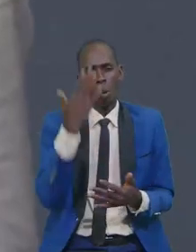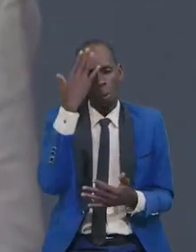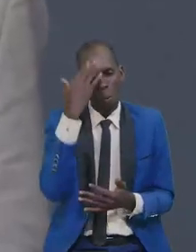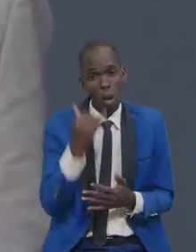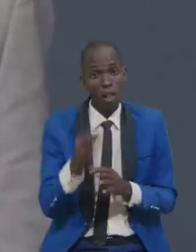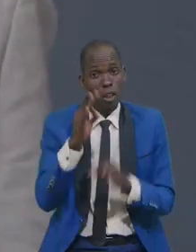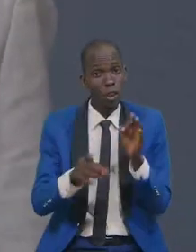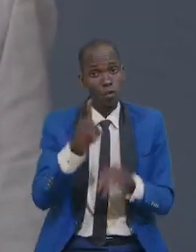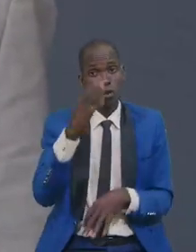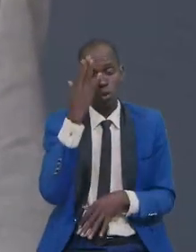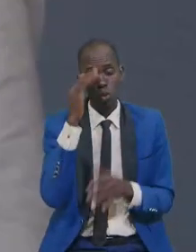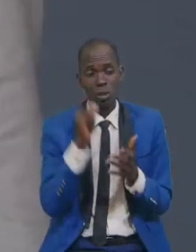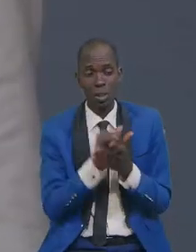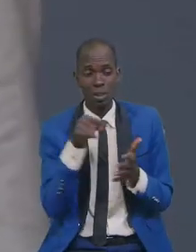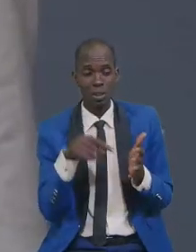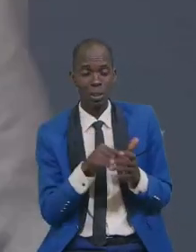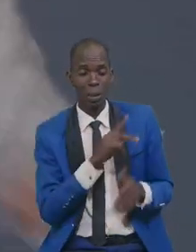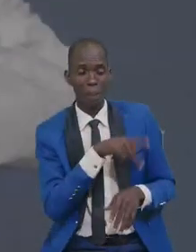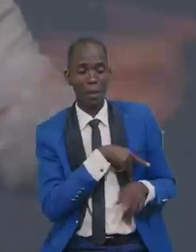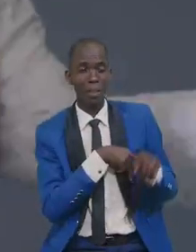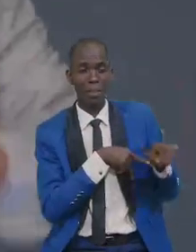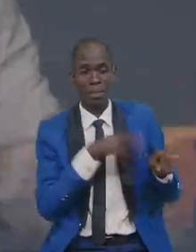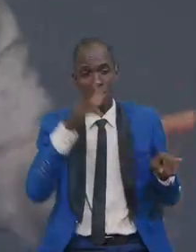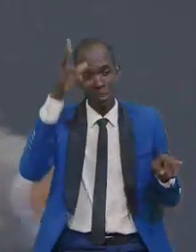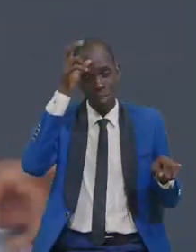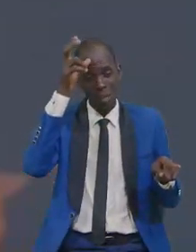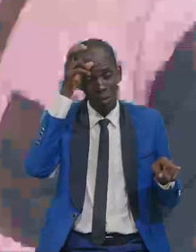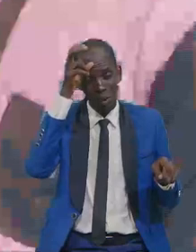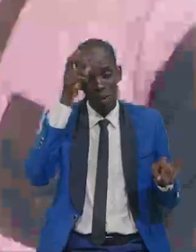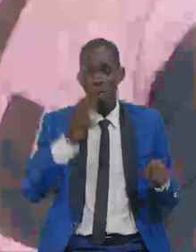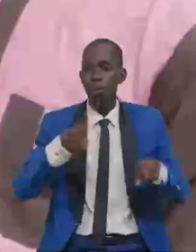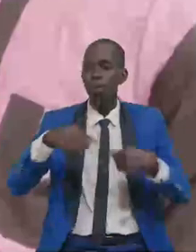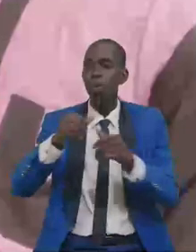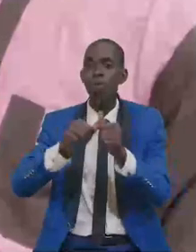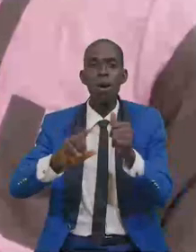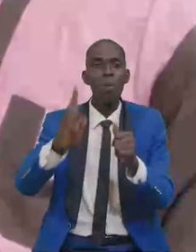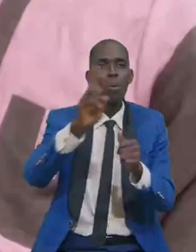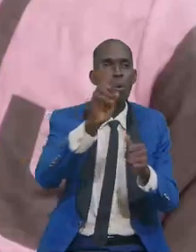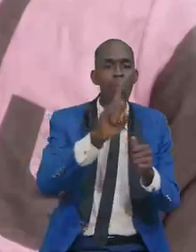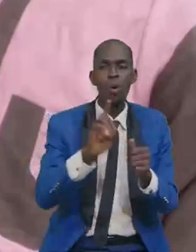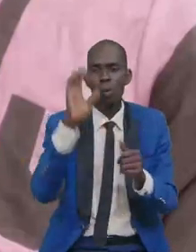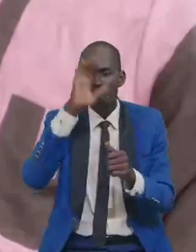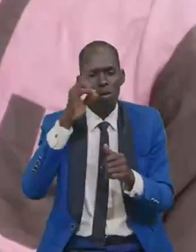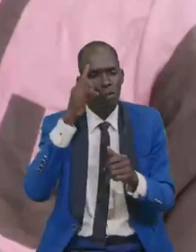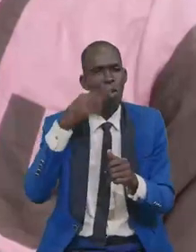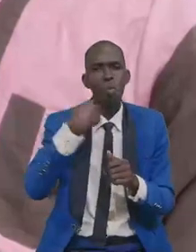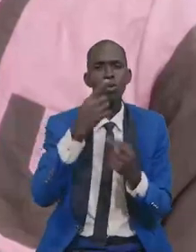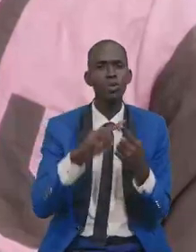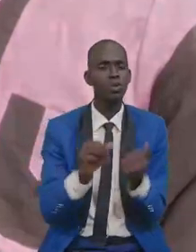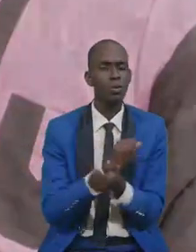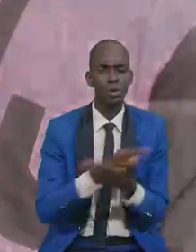nous savons que cette personnalité, le diable là, il va partout et cherchant qui